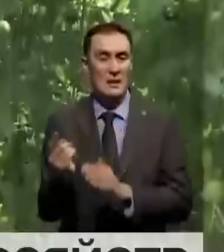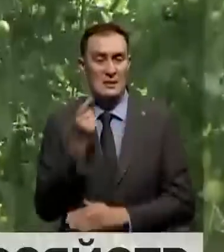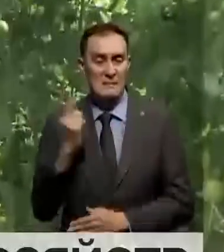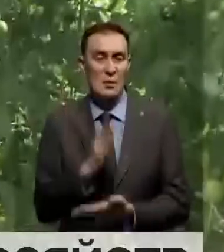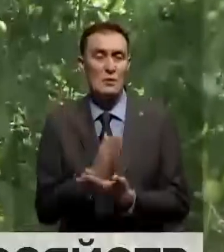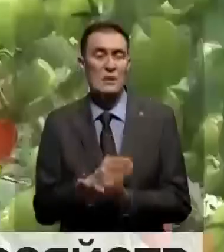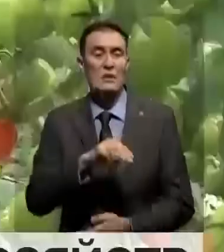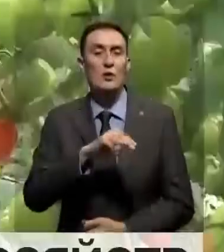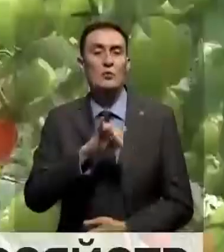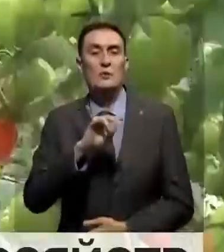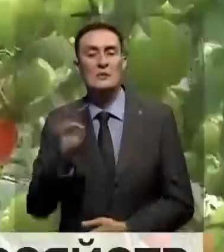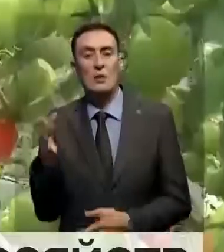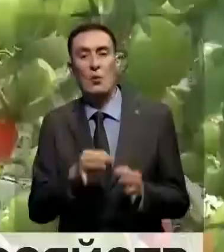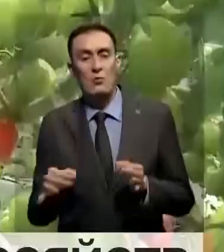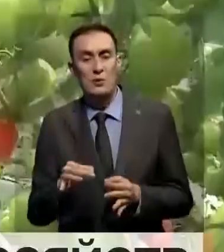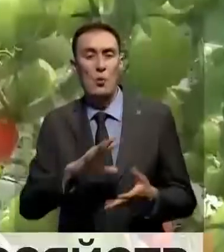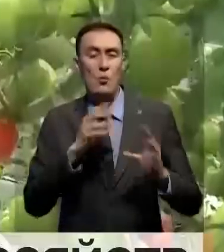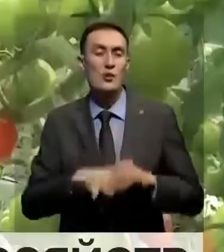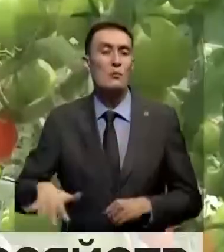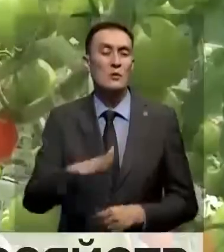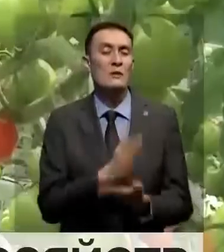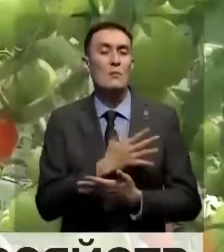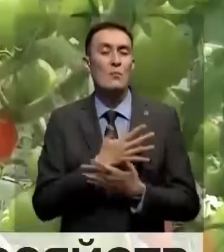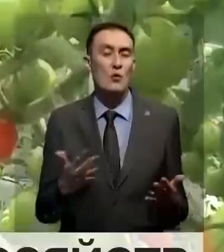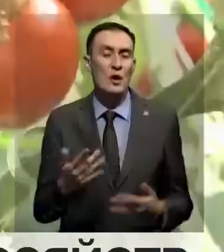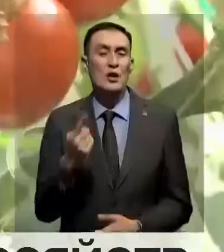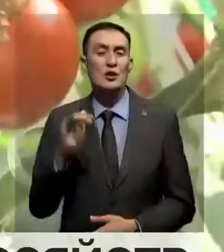стране находится в Туркестанской области. Их общая площадь